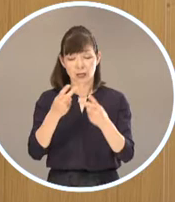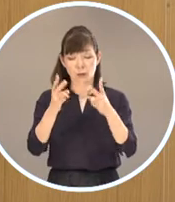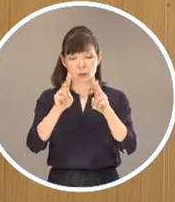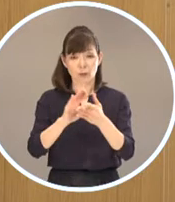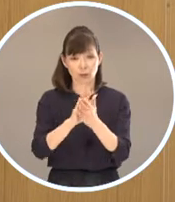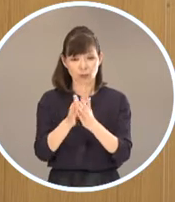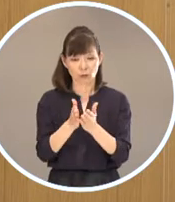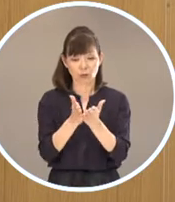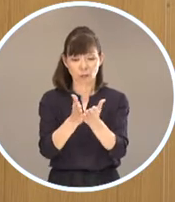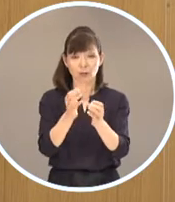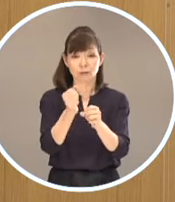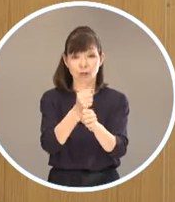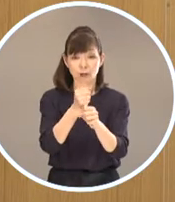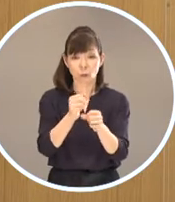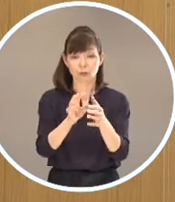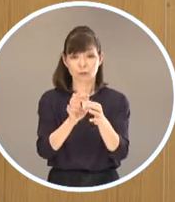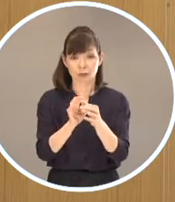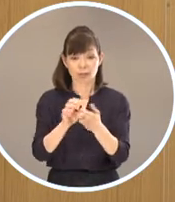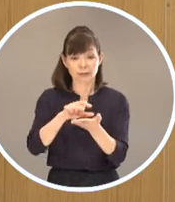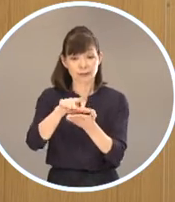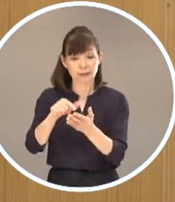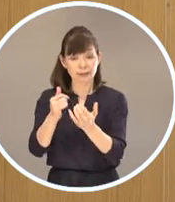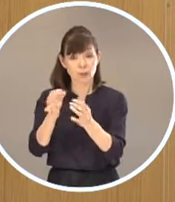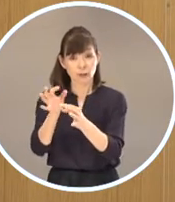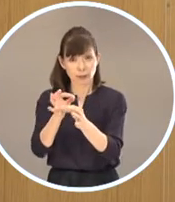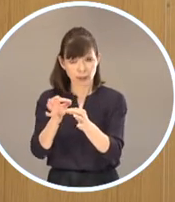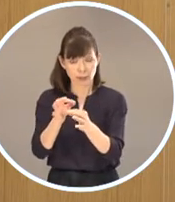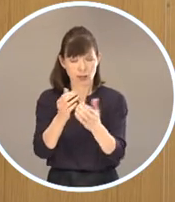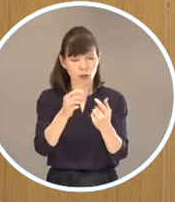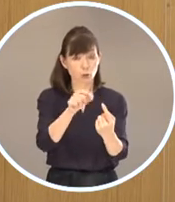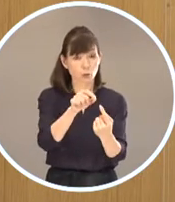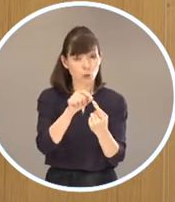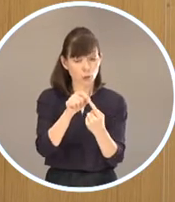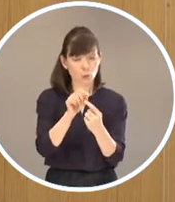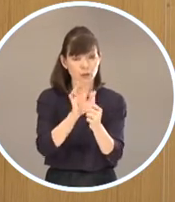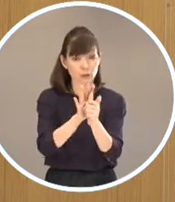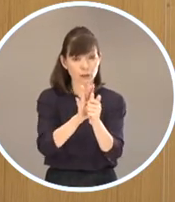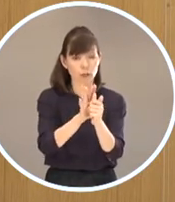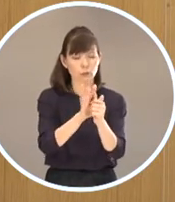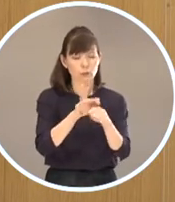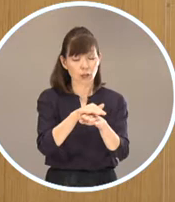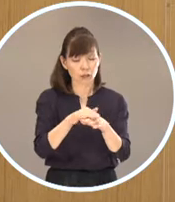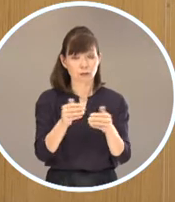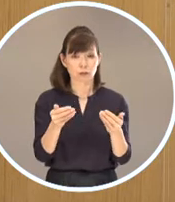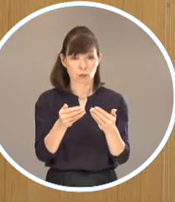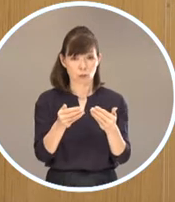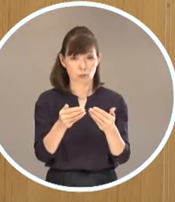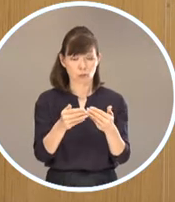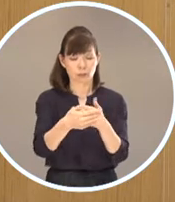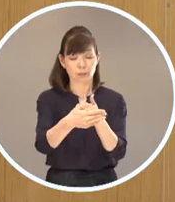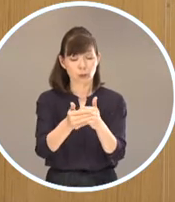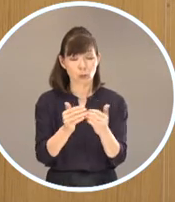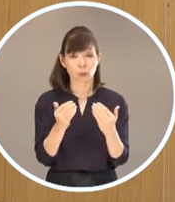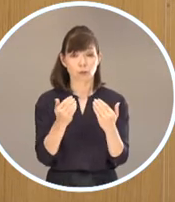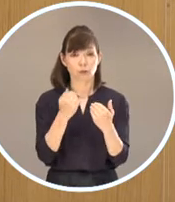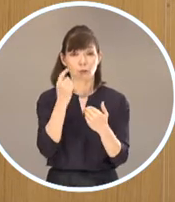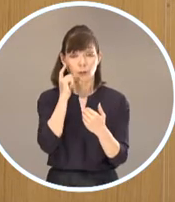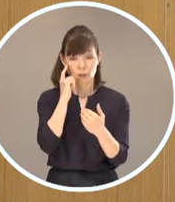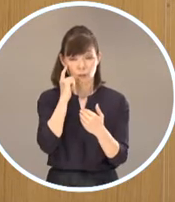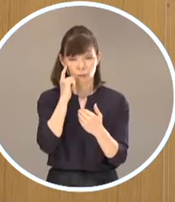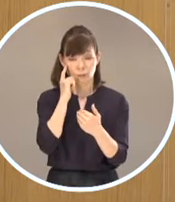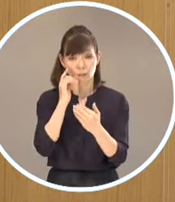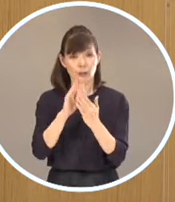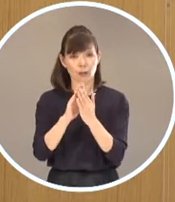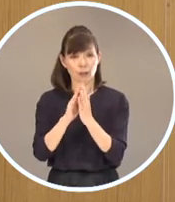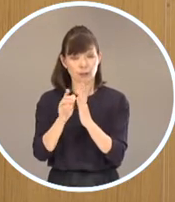舶産業について、地域経済と雇用を支える重要な産業として守る必要があると考えますが、県はこ